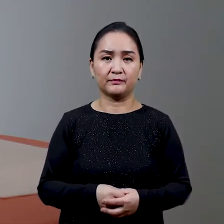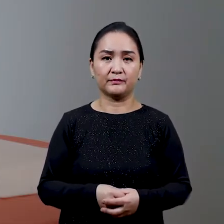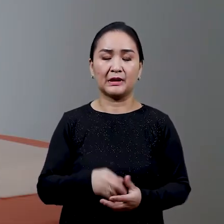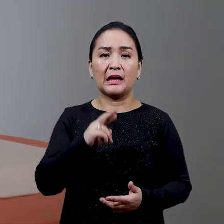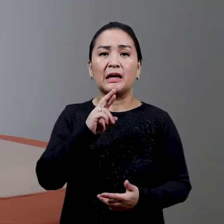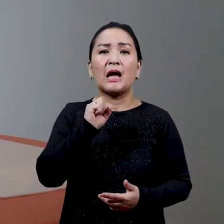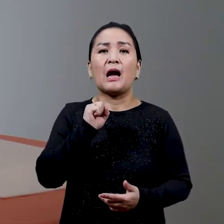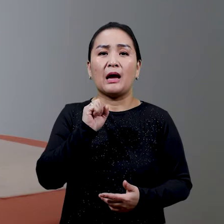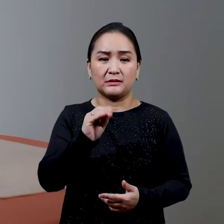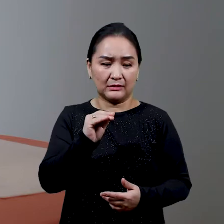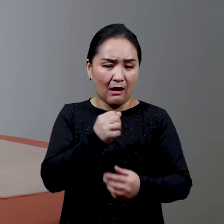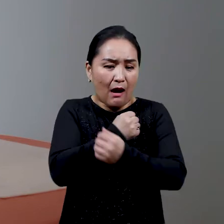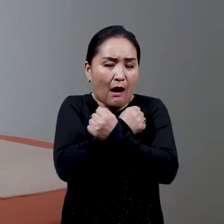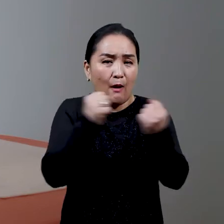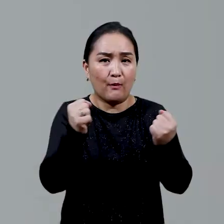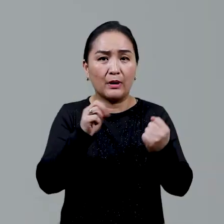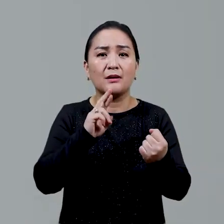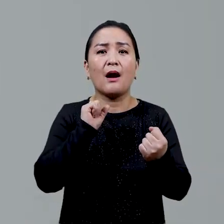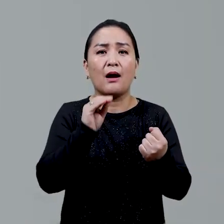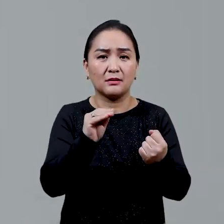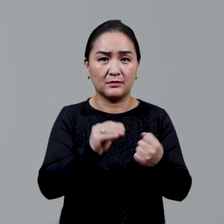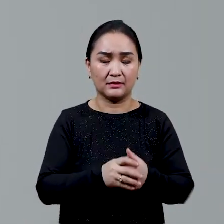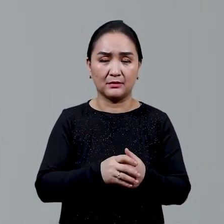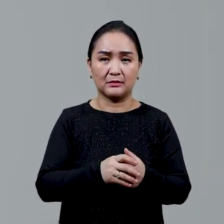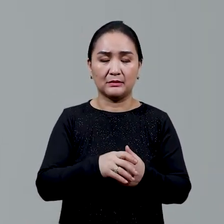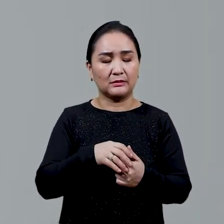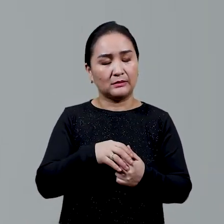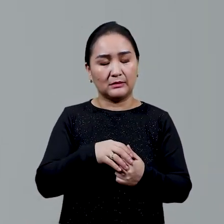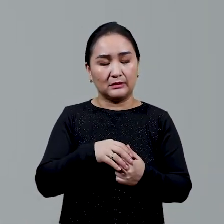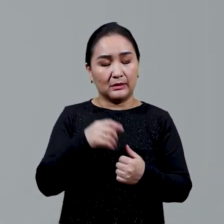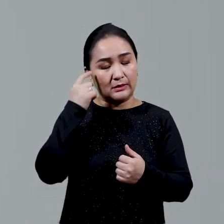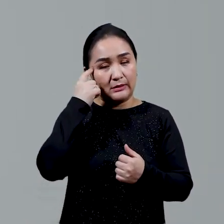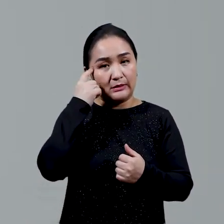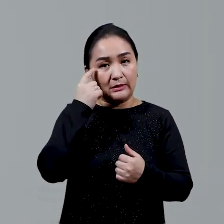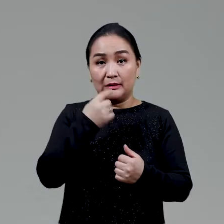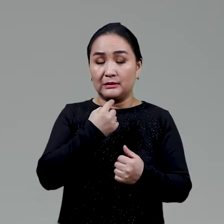тэгт яаж аврагц юм бол гэхээр бүр амар тийм. Амар санагтаа.